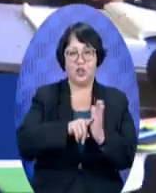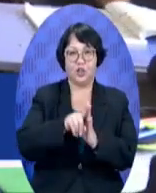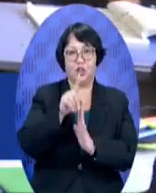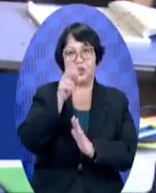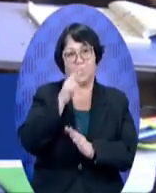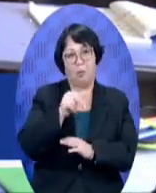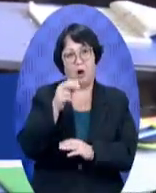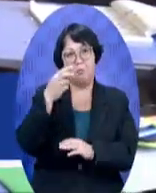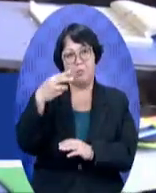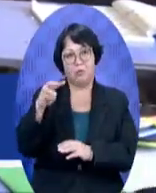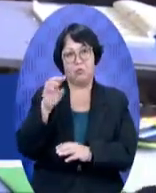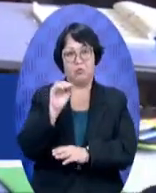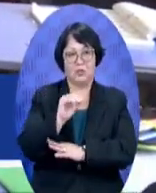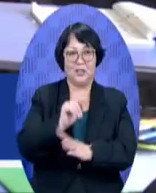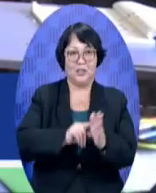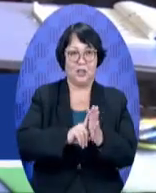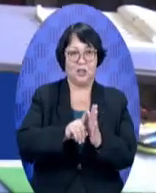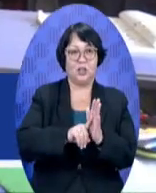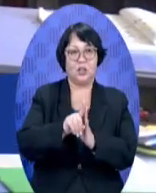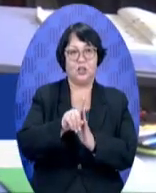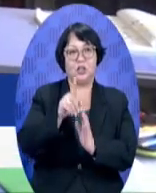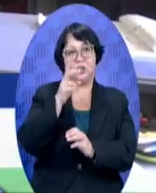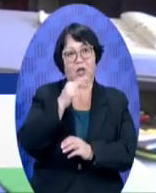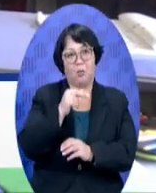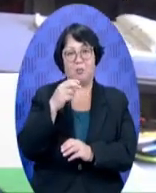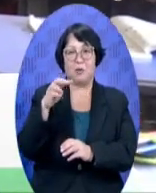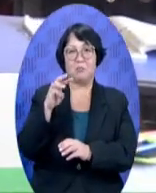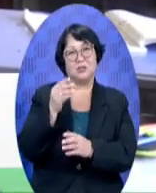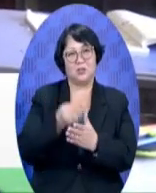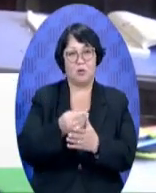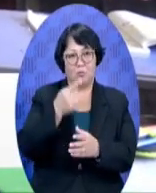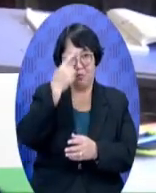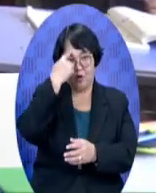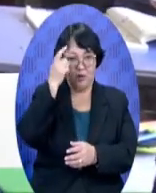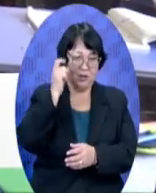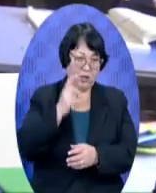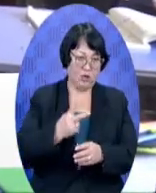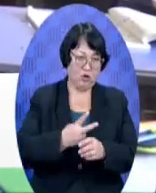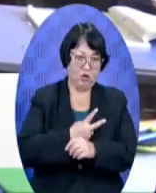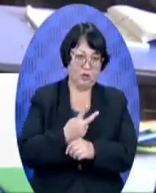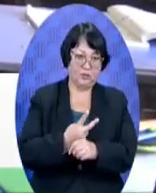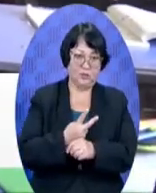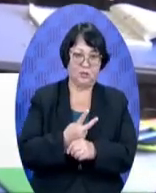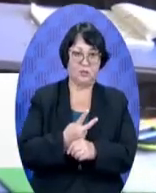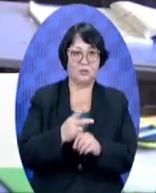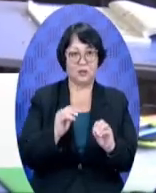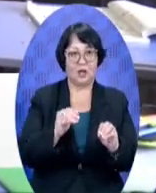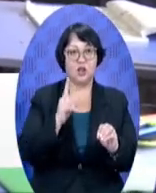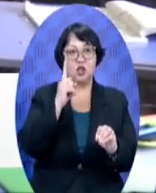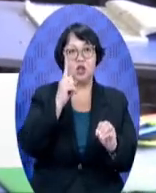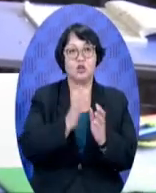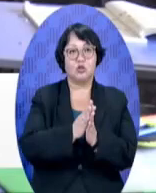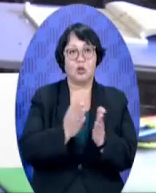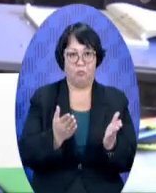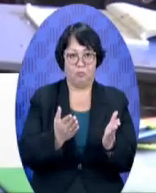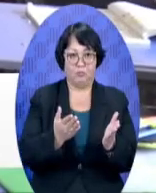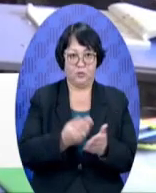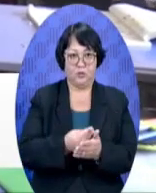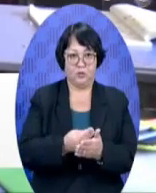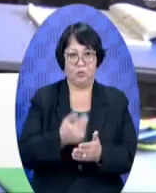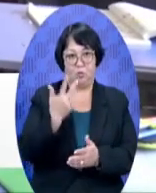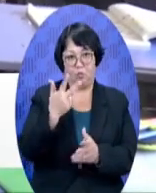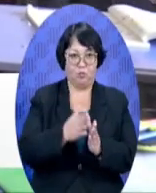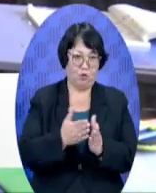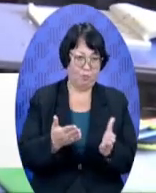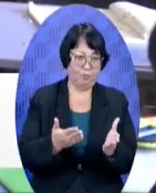өдөртөө эхний 2 өдөртөө үлд одоо жишээлбэл Монгол хэл 2 цагаар орно гэвэл нэг номтой явна гэсэн үг. Тэгэхээр нэг 3 номтой